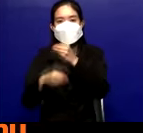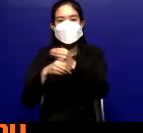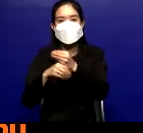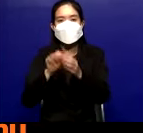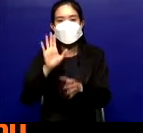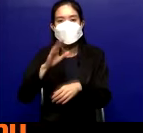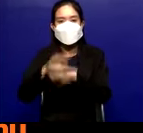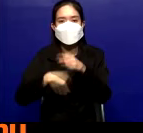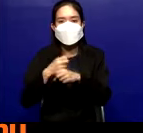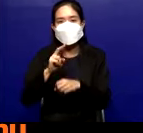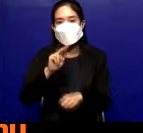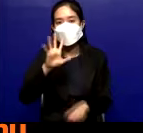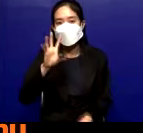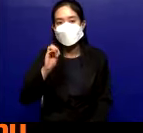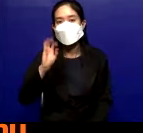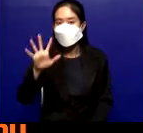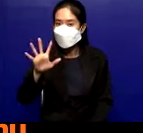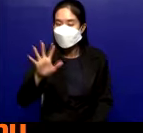ดไปด้วย